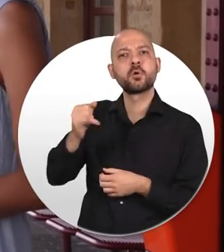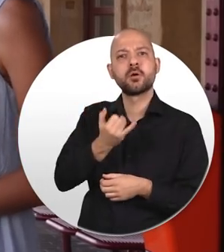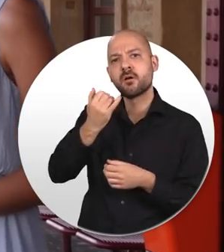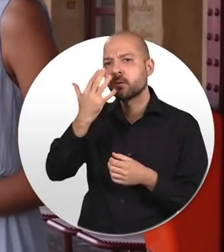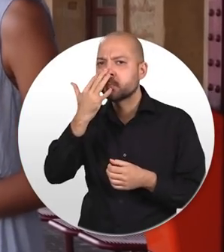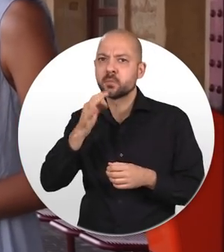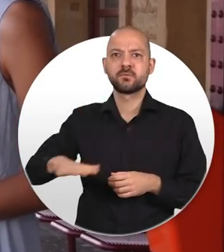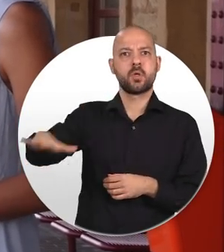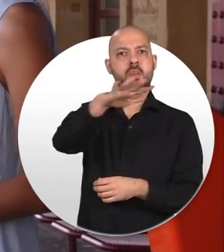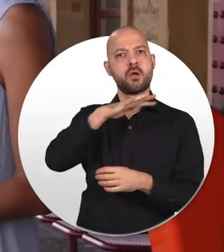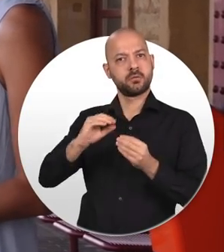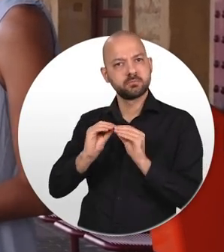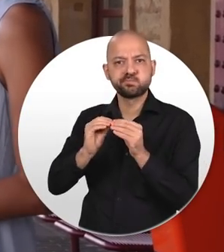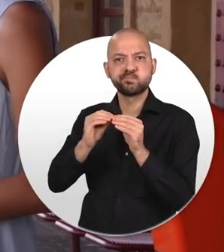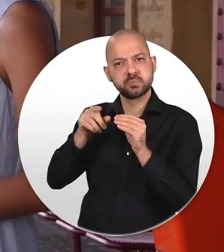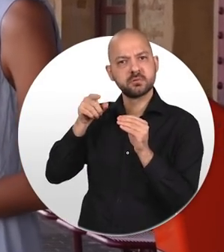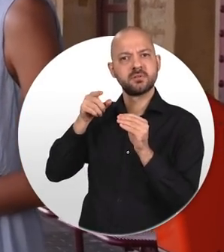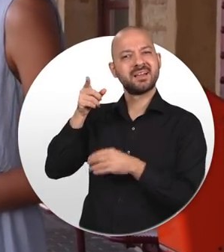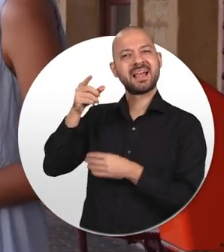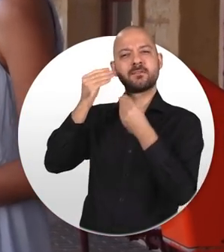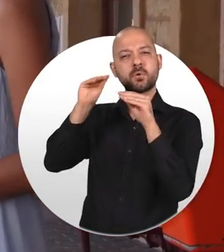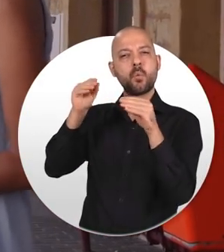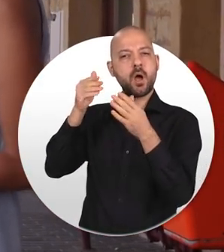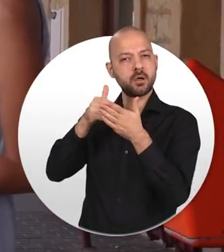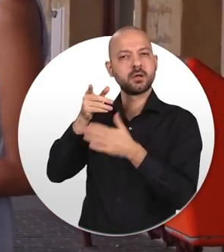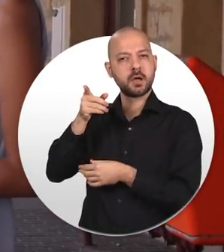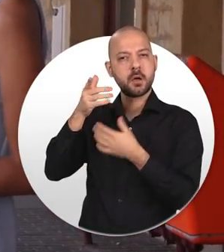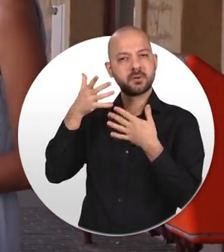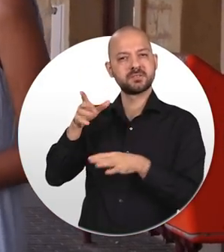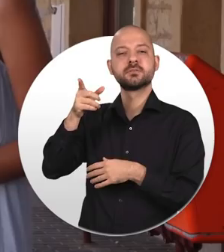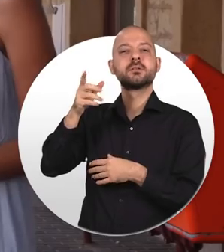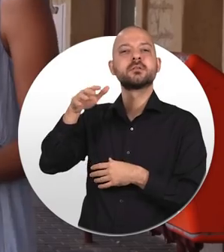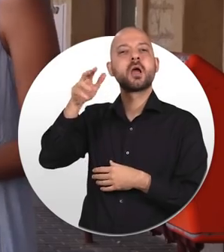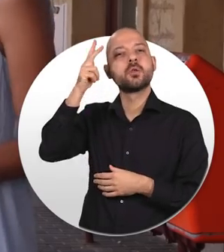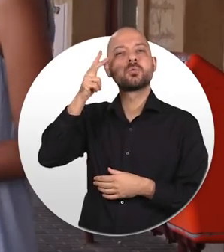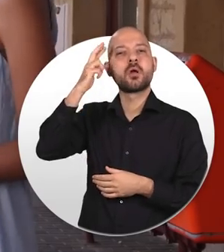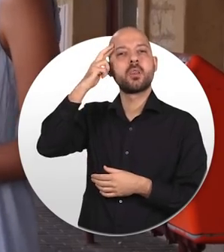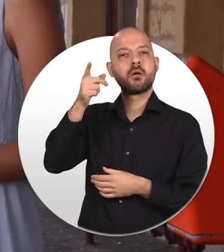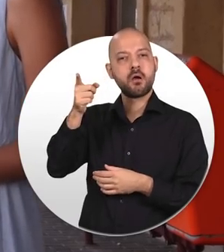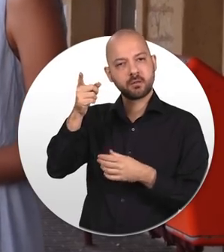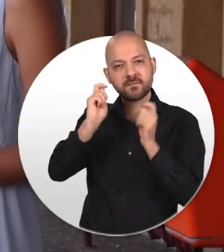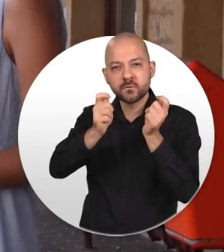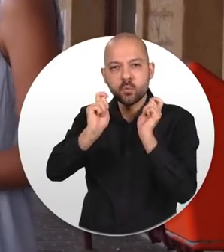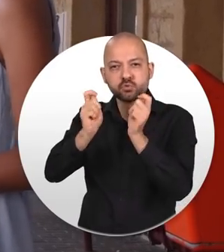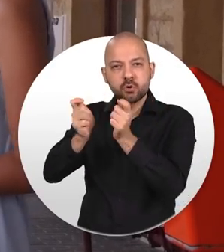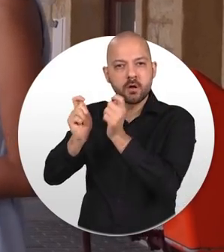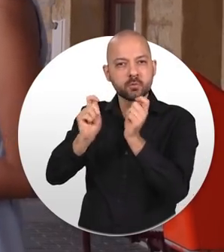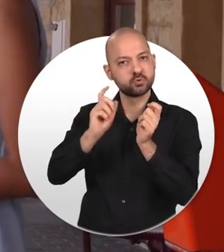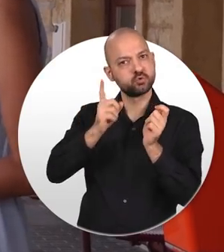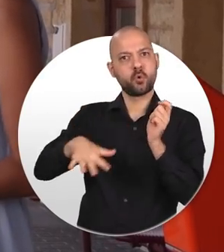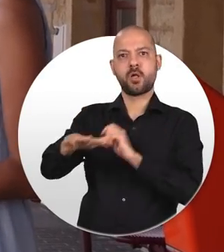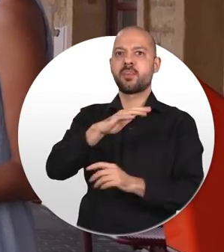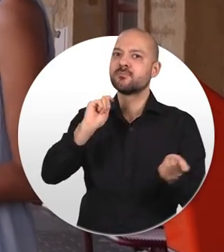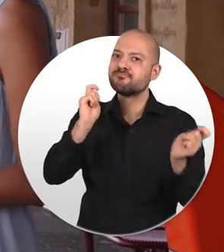Land, wo dann eben auch der Conseil National von Info-Handicap Proposen herangereicht hat, die aber refusiert